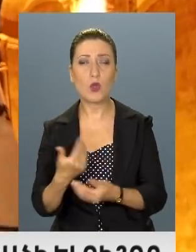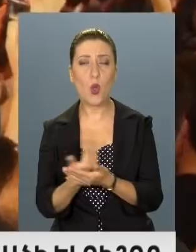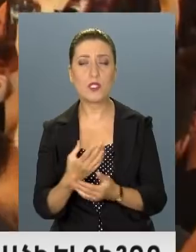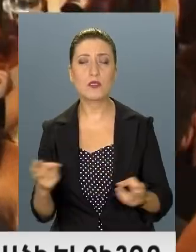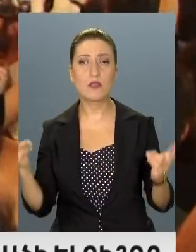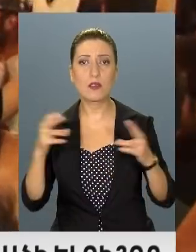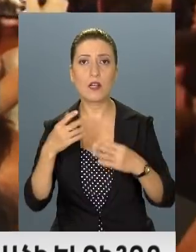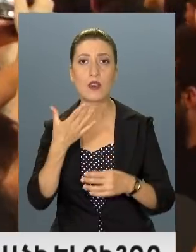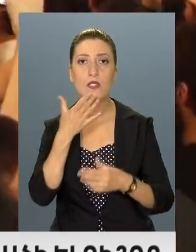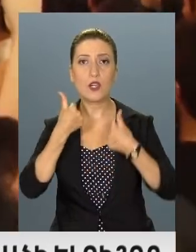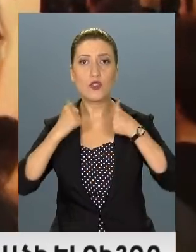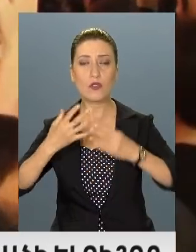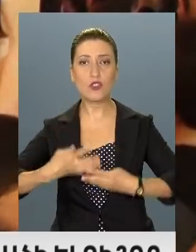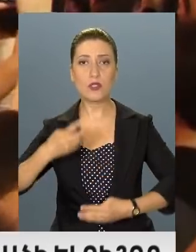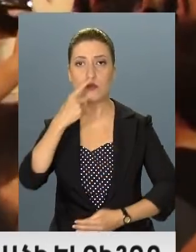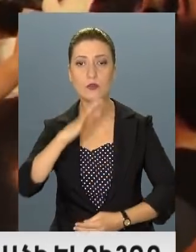խորհրդարանի առաջ։